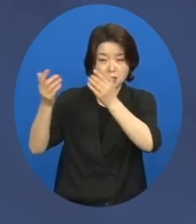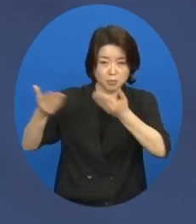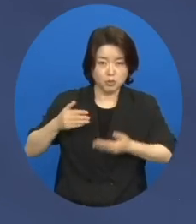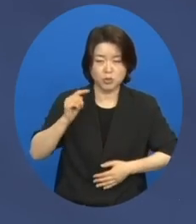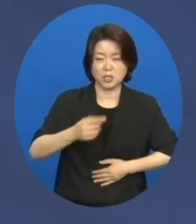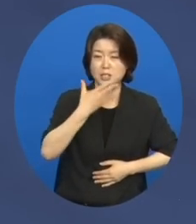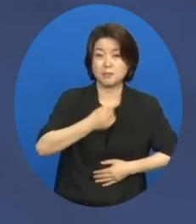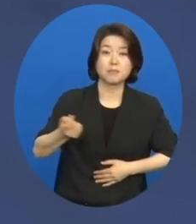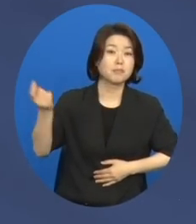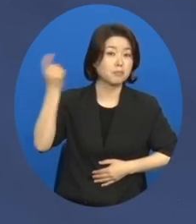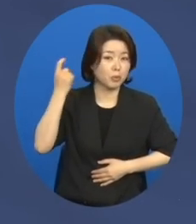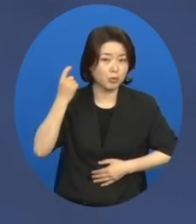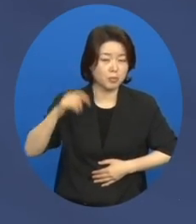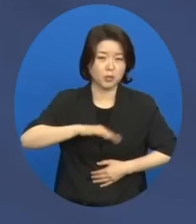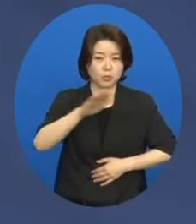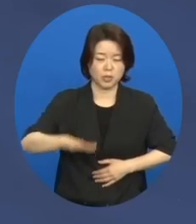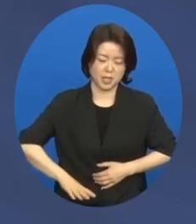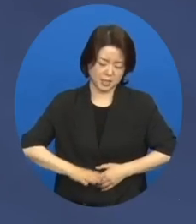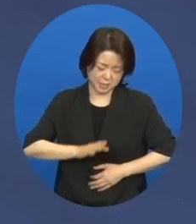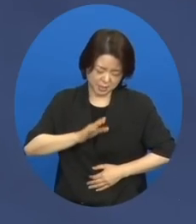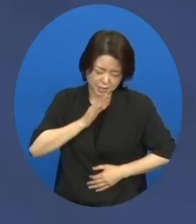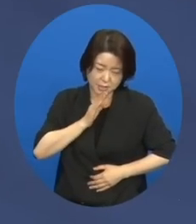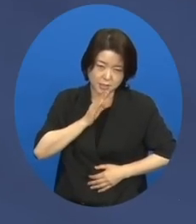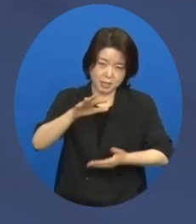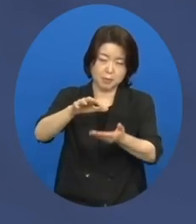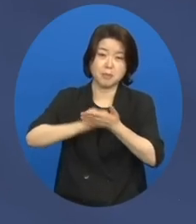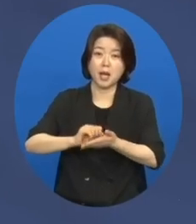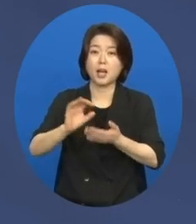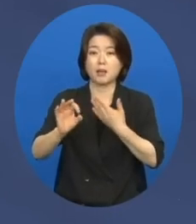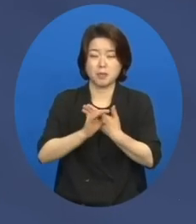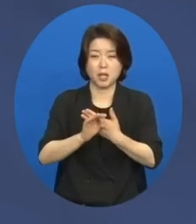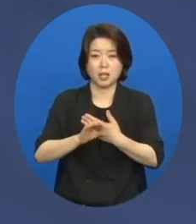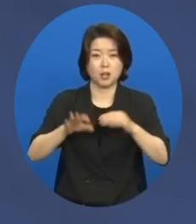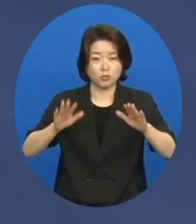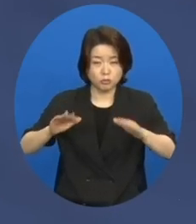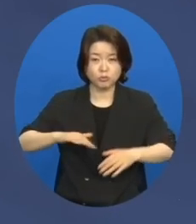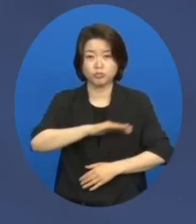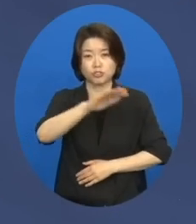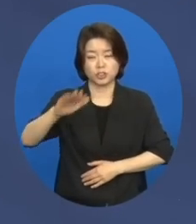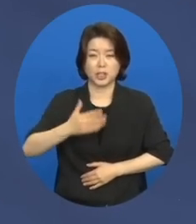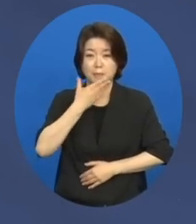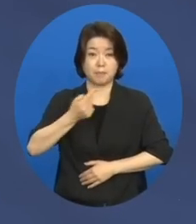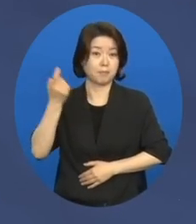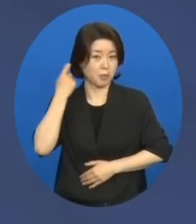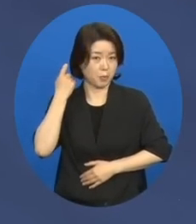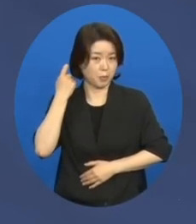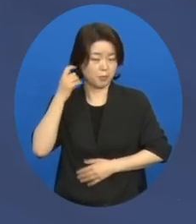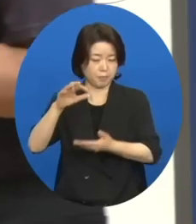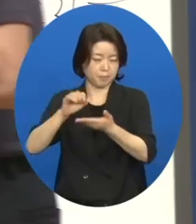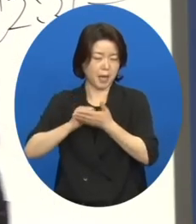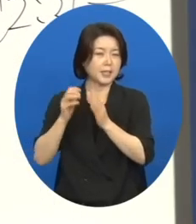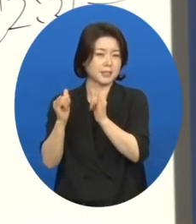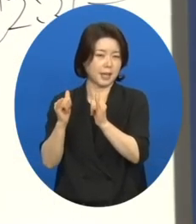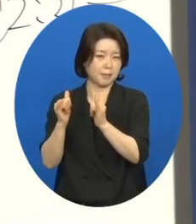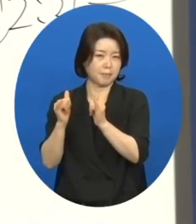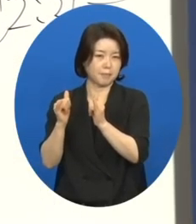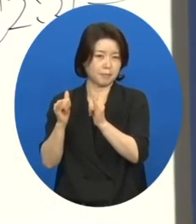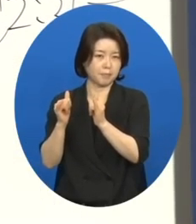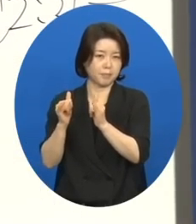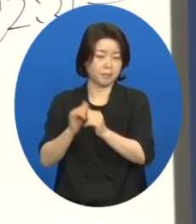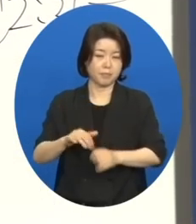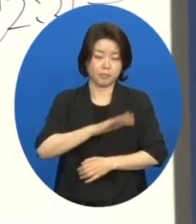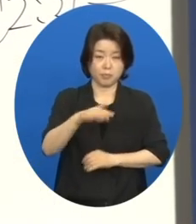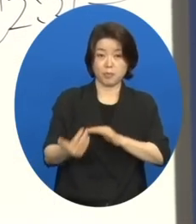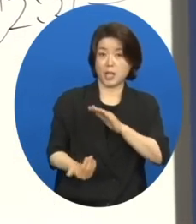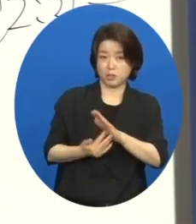이 복음이 우리 안에 실제로 받아들여지면 이제 우리가 복음을 받은 사람들이 우리에게 이루어지는